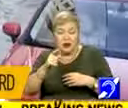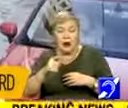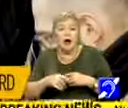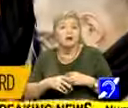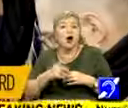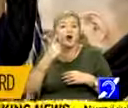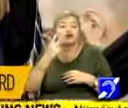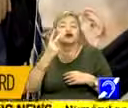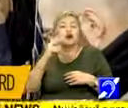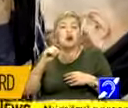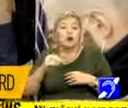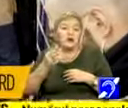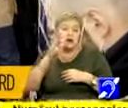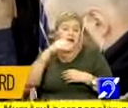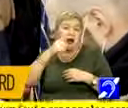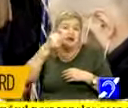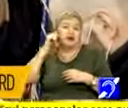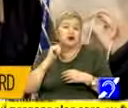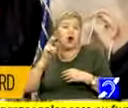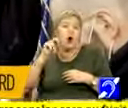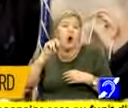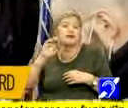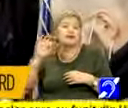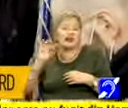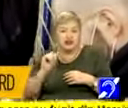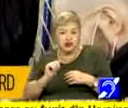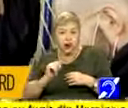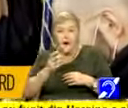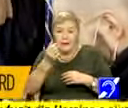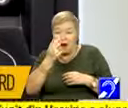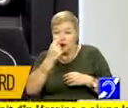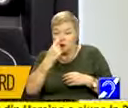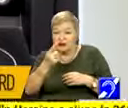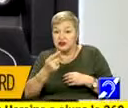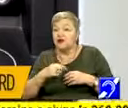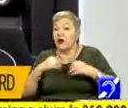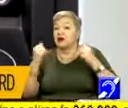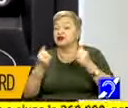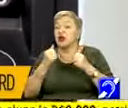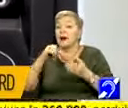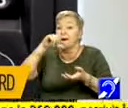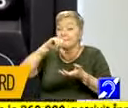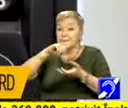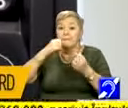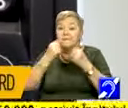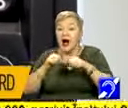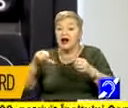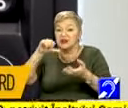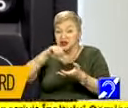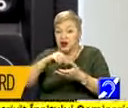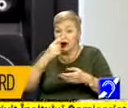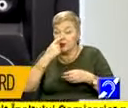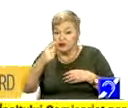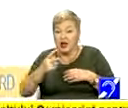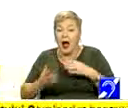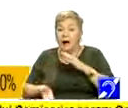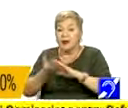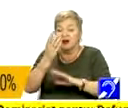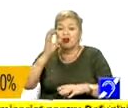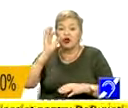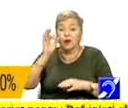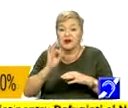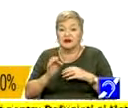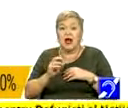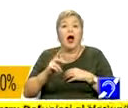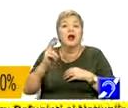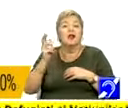de 80 în zilele anterioare crizei. În încercarea de a mai tempera lucrurile, Banca Centrală a Rusiei a majorat la 20% dobânda